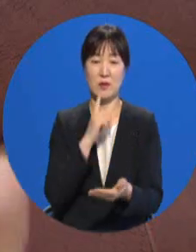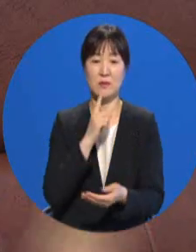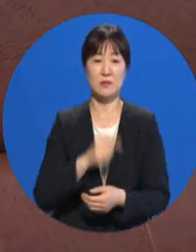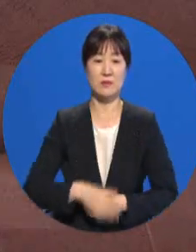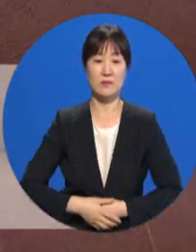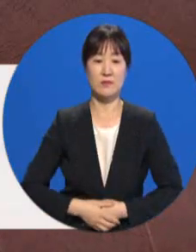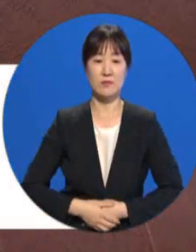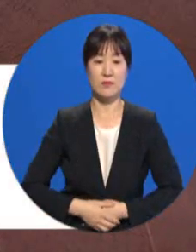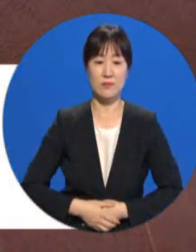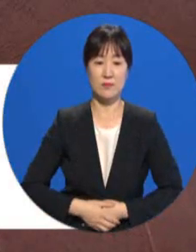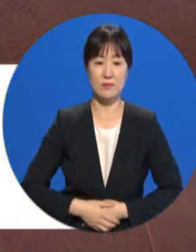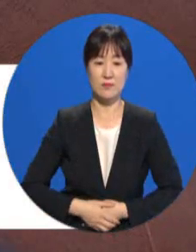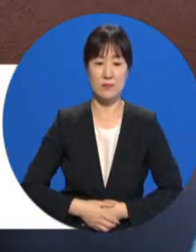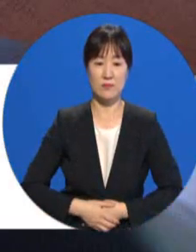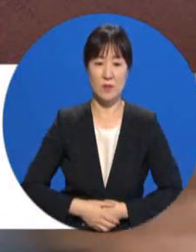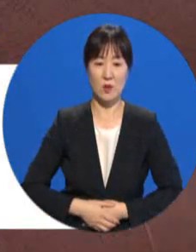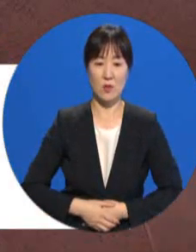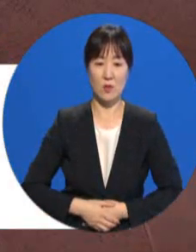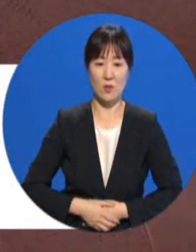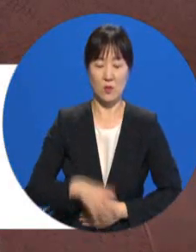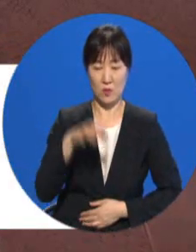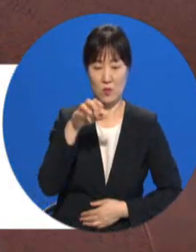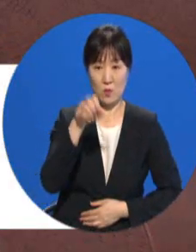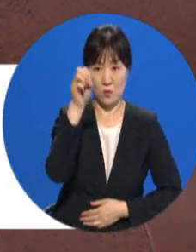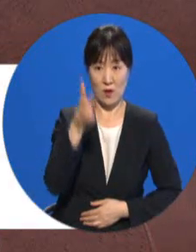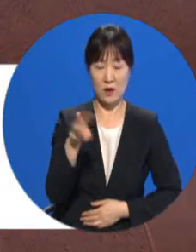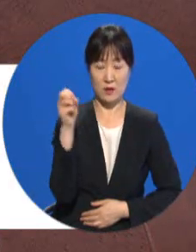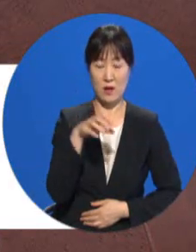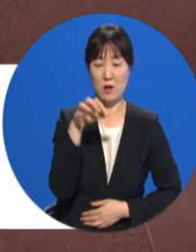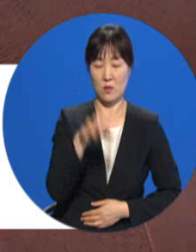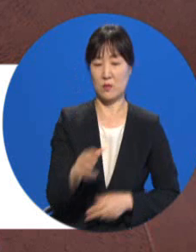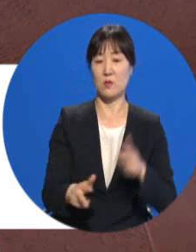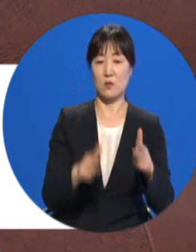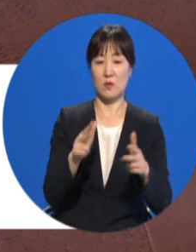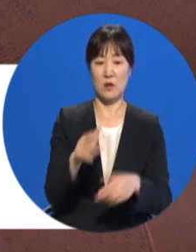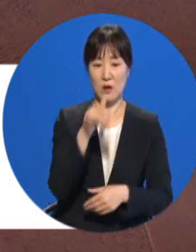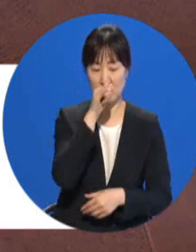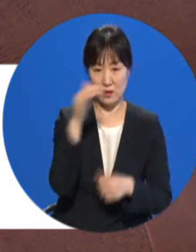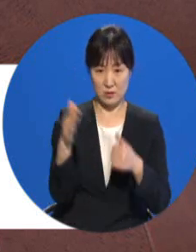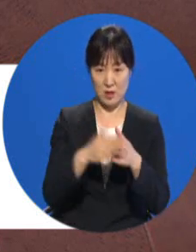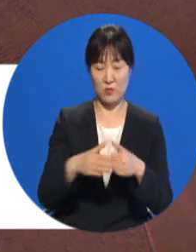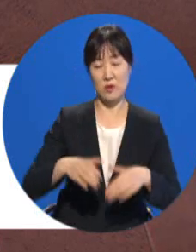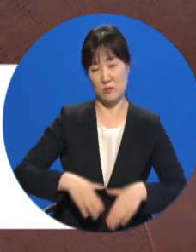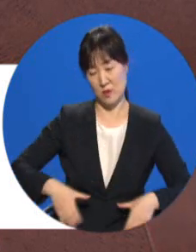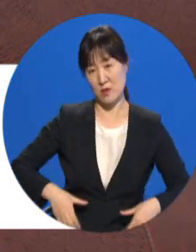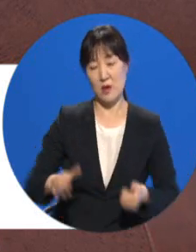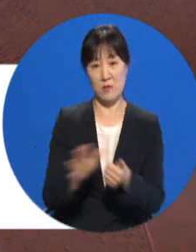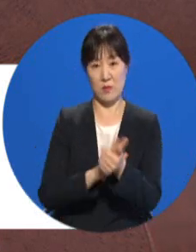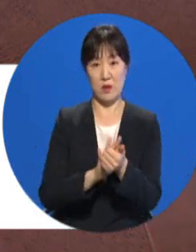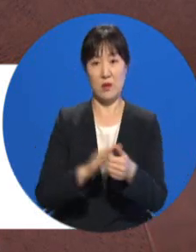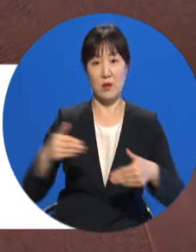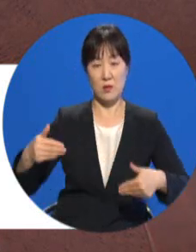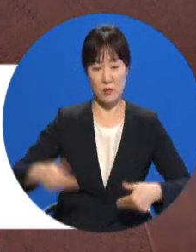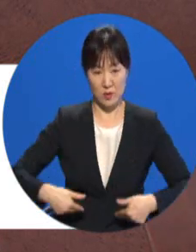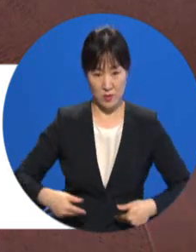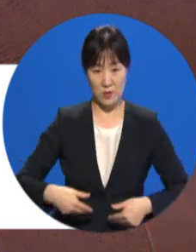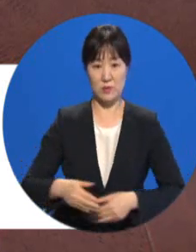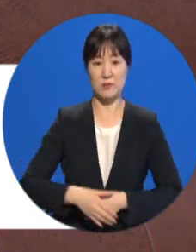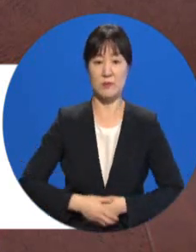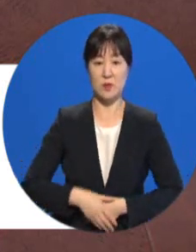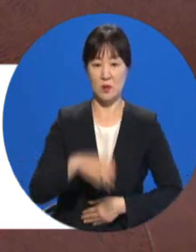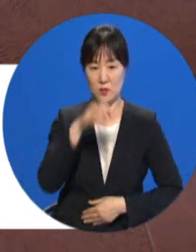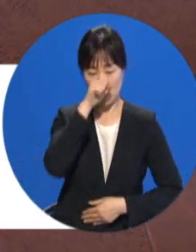이 당사 지역인 공장이나 광양시 지역에 대한 최소한 또 배려 인센티브를 그건 아마